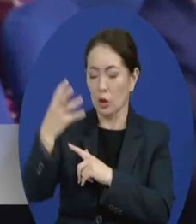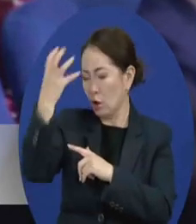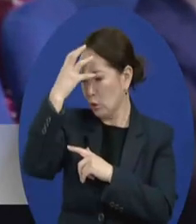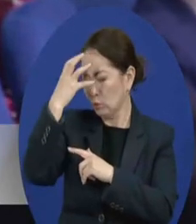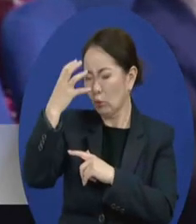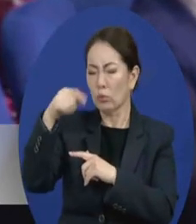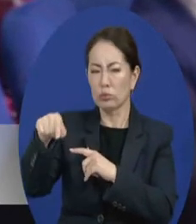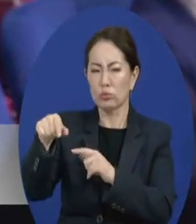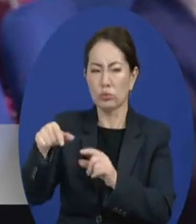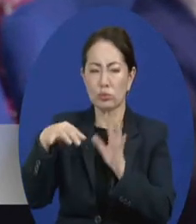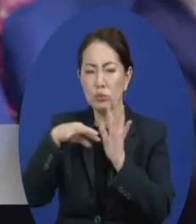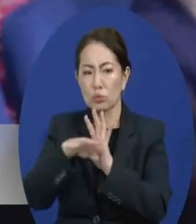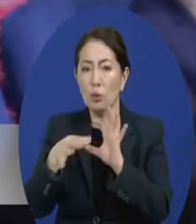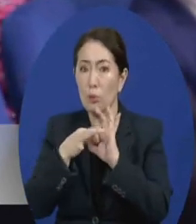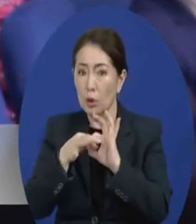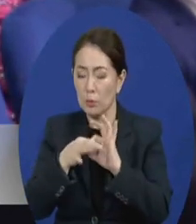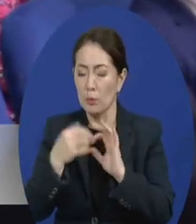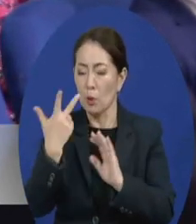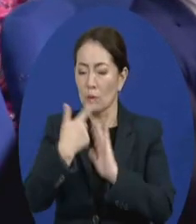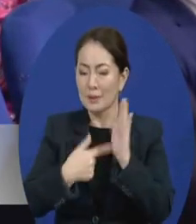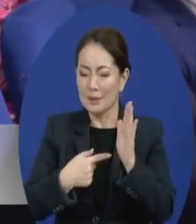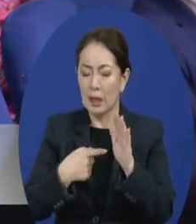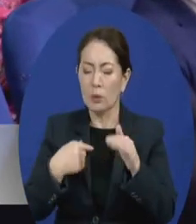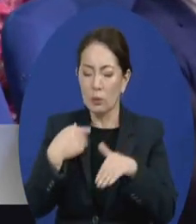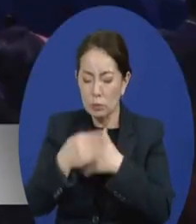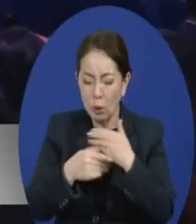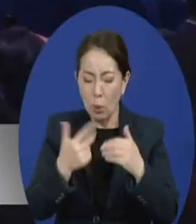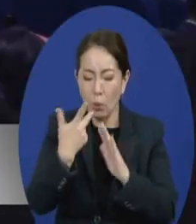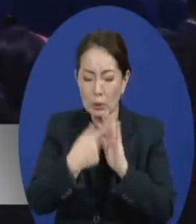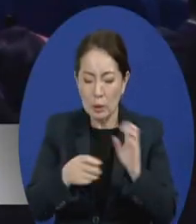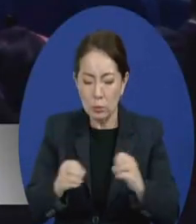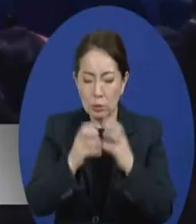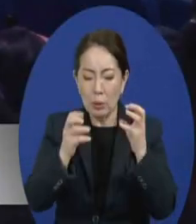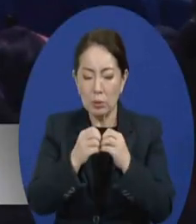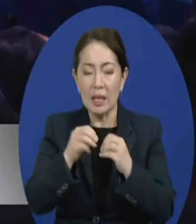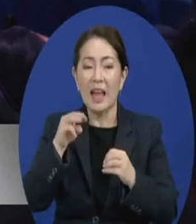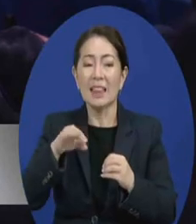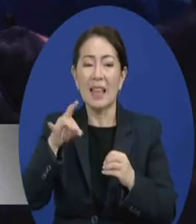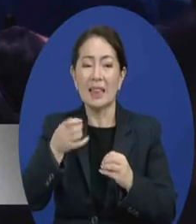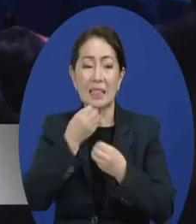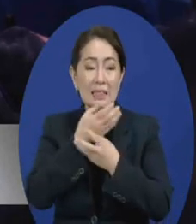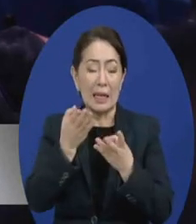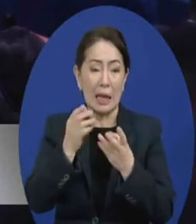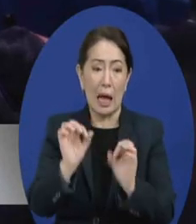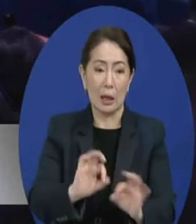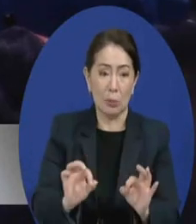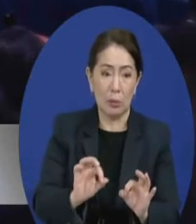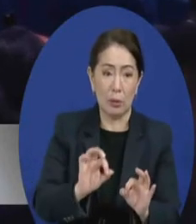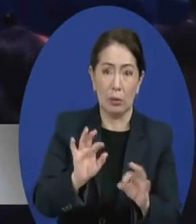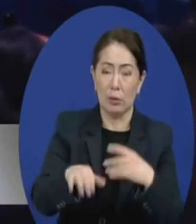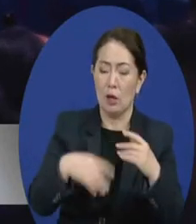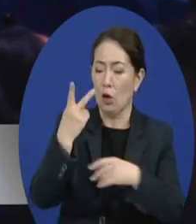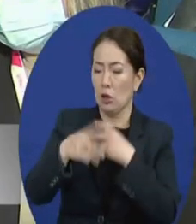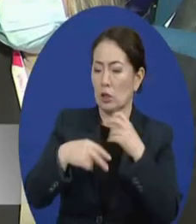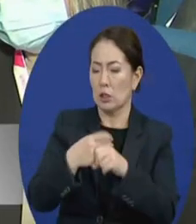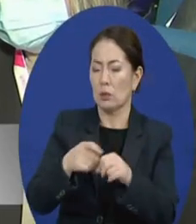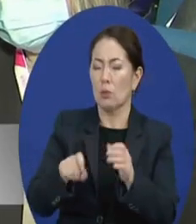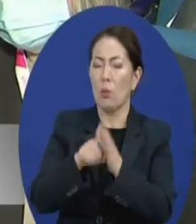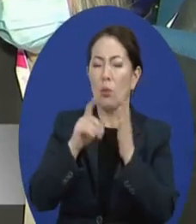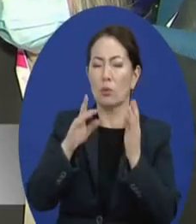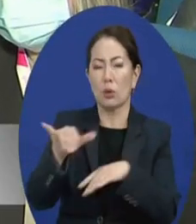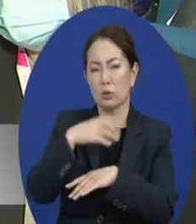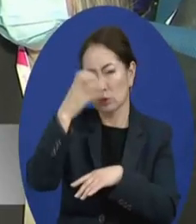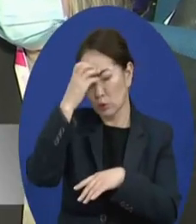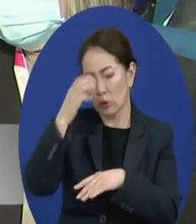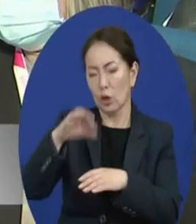гэж ерөнхийдөө онцолсон юм. Ердөө 3 сар үргэлжилдэг бүтээн байгуулалтын удирдлага тендер зарлаад алга болчихдог. 2 жил дараалан улс төрийн